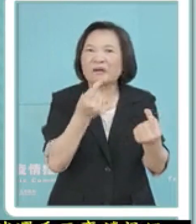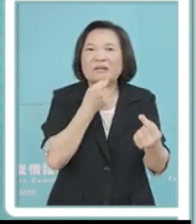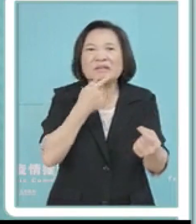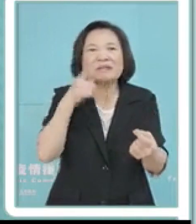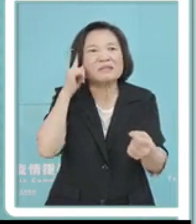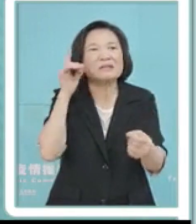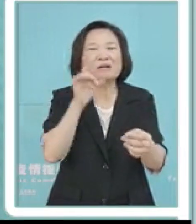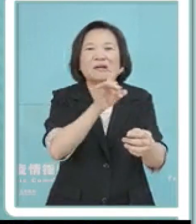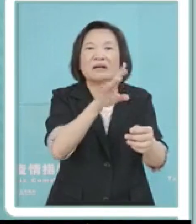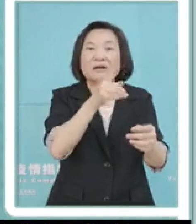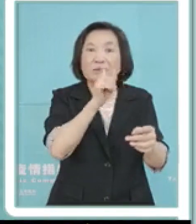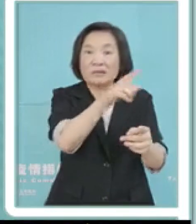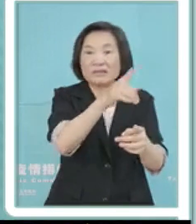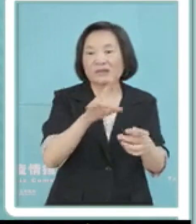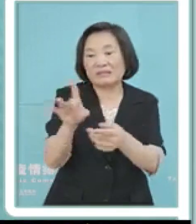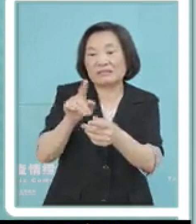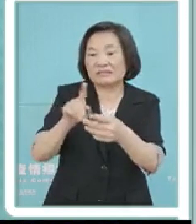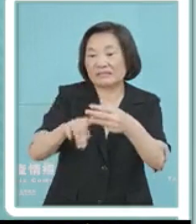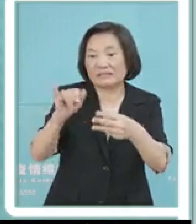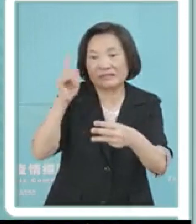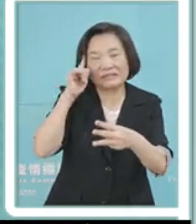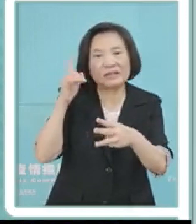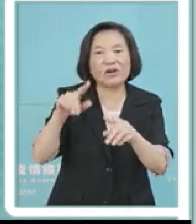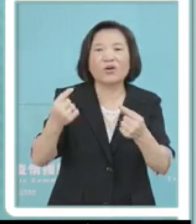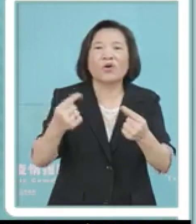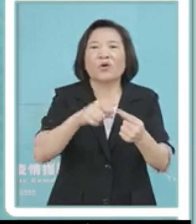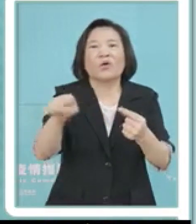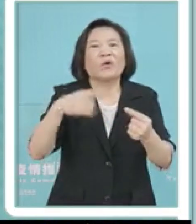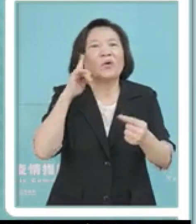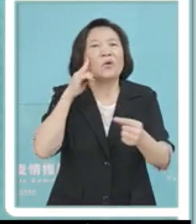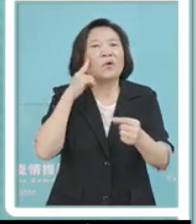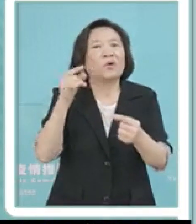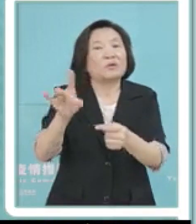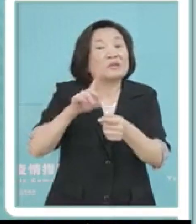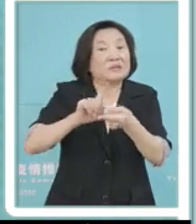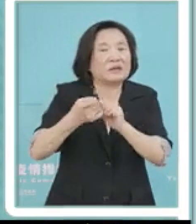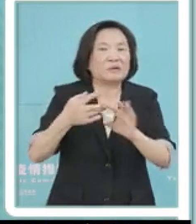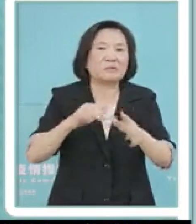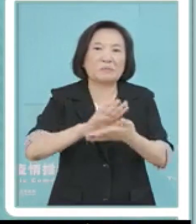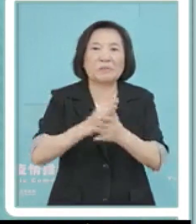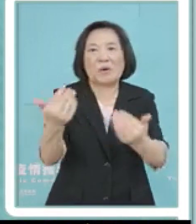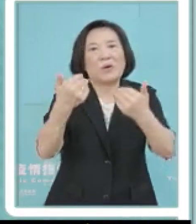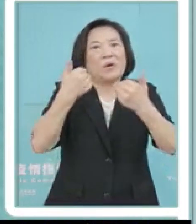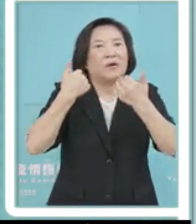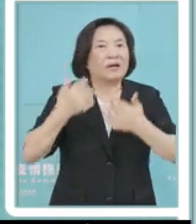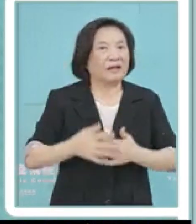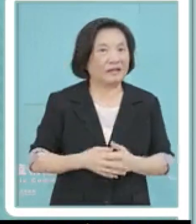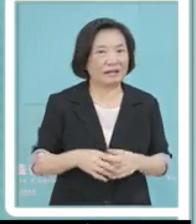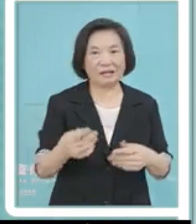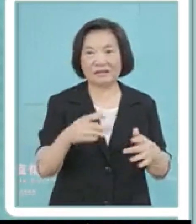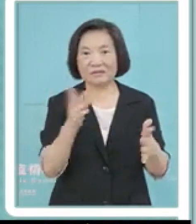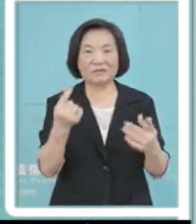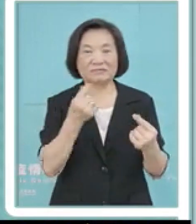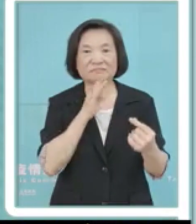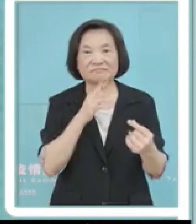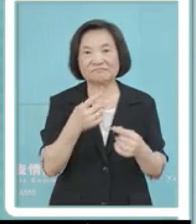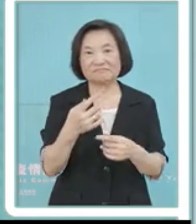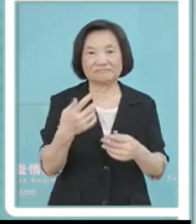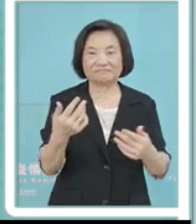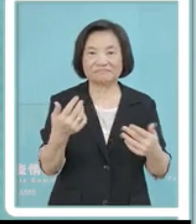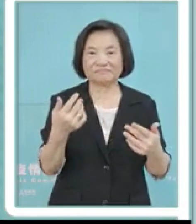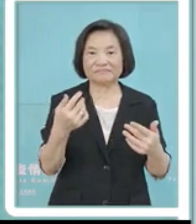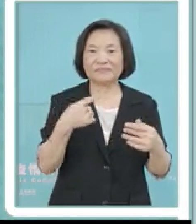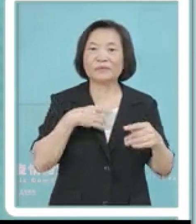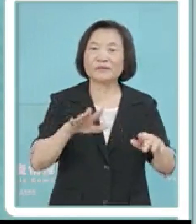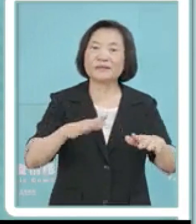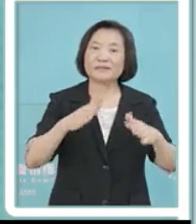度？市长怎么看这件事情？ 啊，他们哦，还是我们台北市立大学的学生，你知道哦，总是作为地方